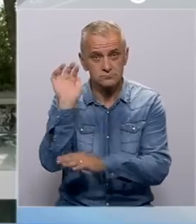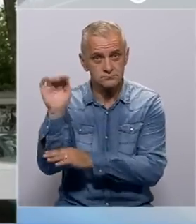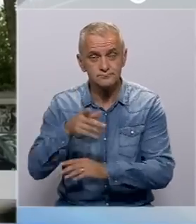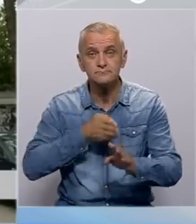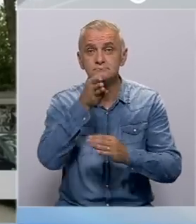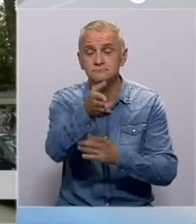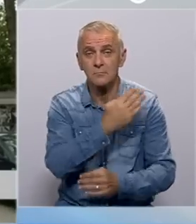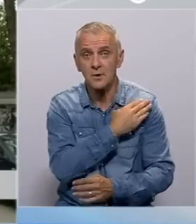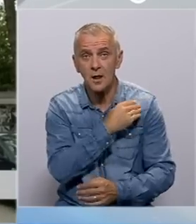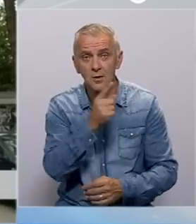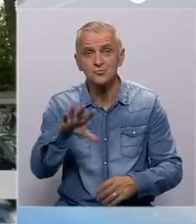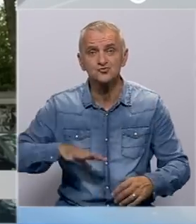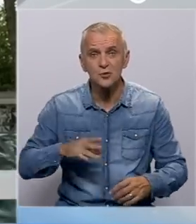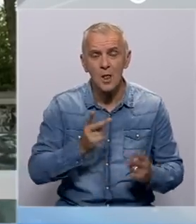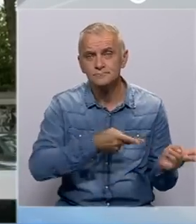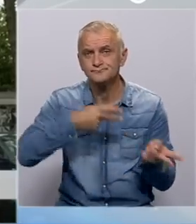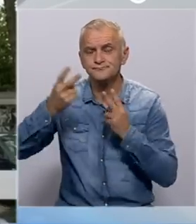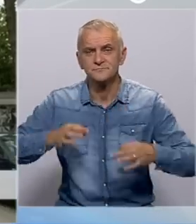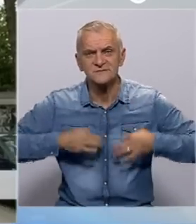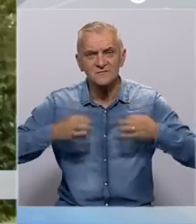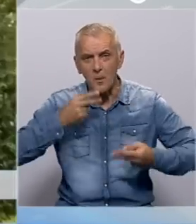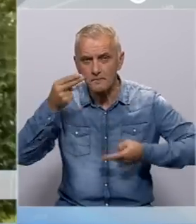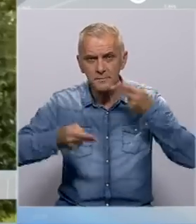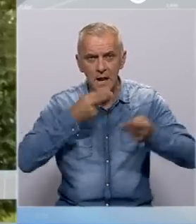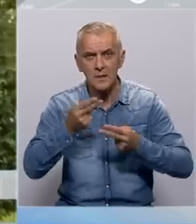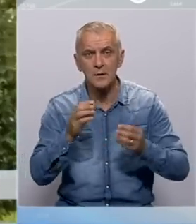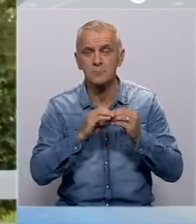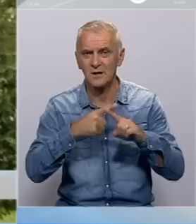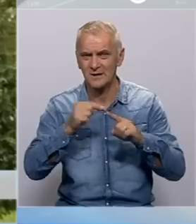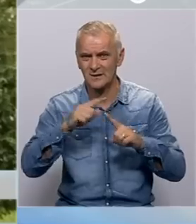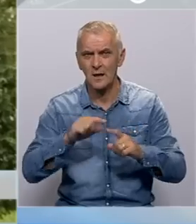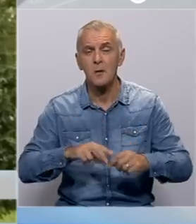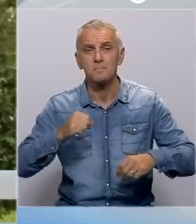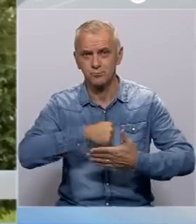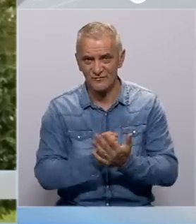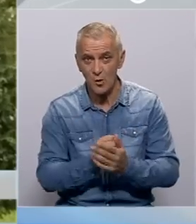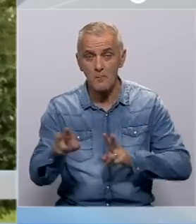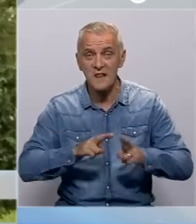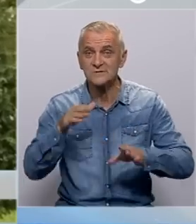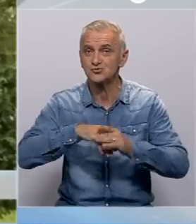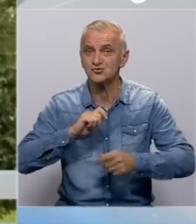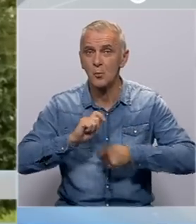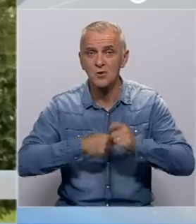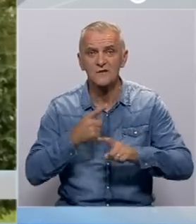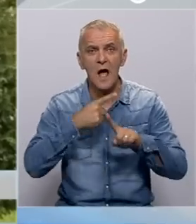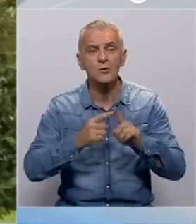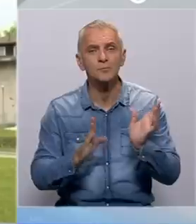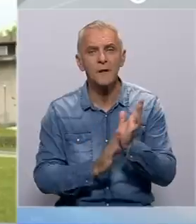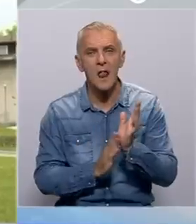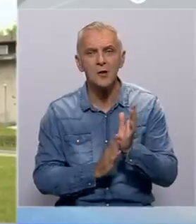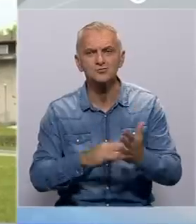na teren i ženu uputili na zdravstveni pregled. Kako je za BHRT potvrdio ministar unutrašnjih poslova Hajrudin